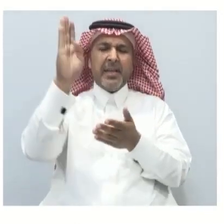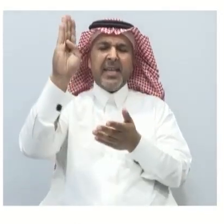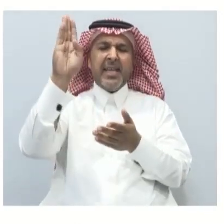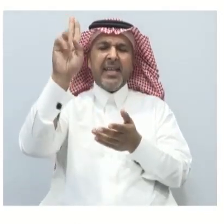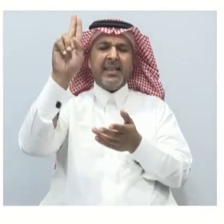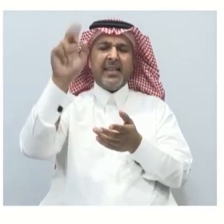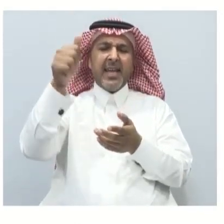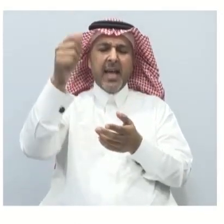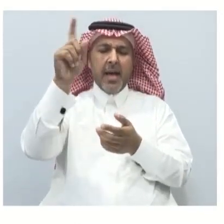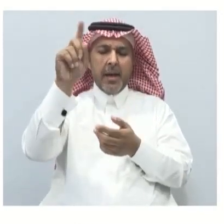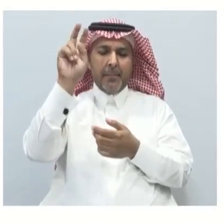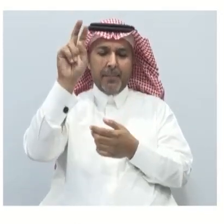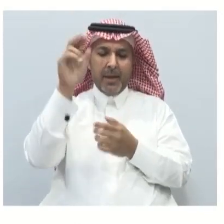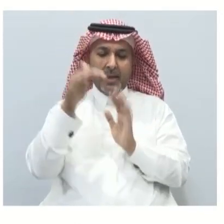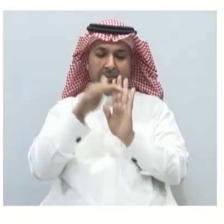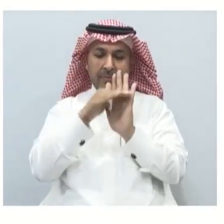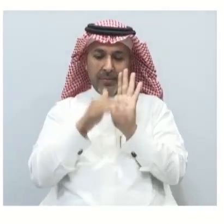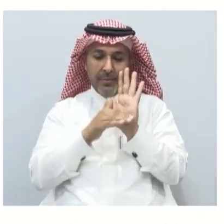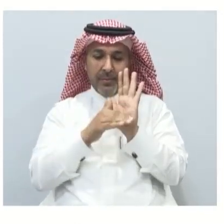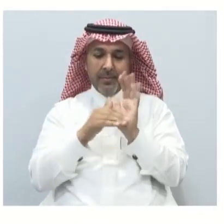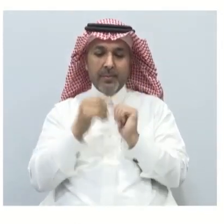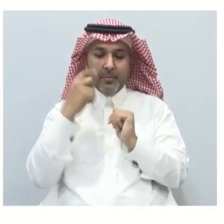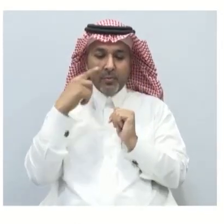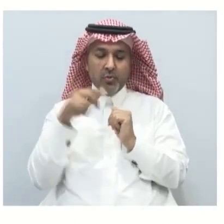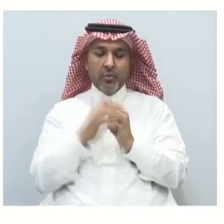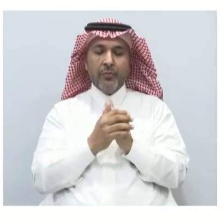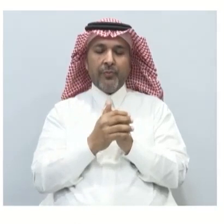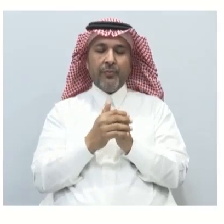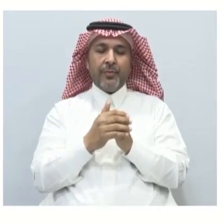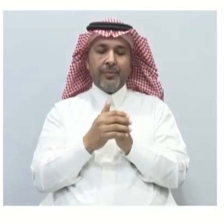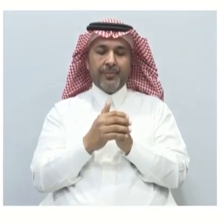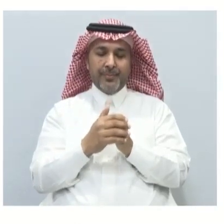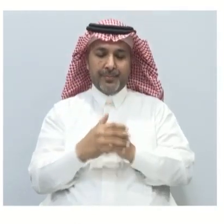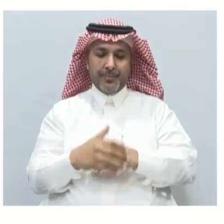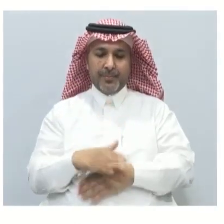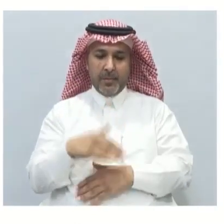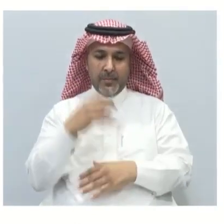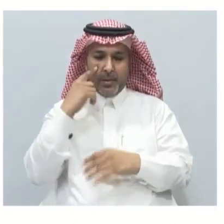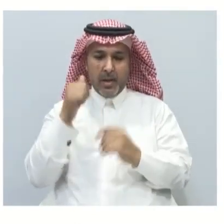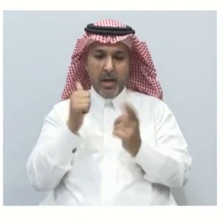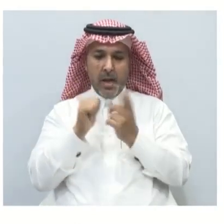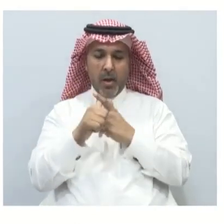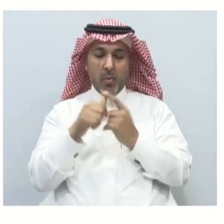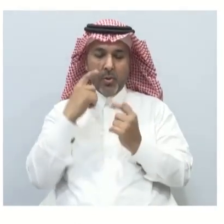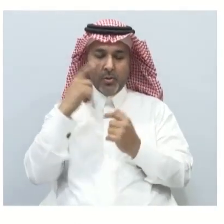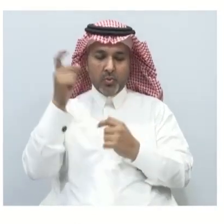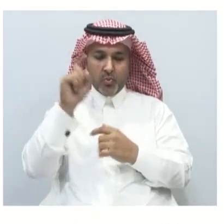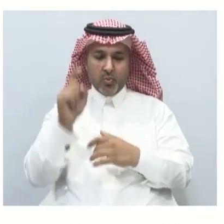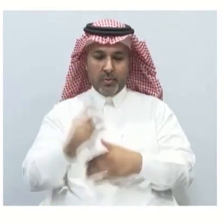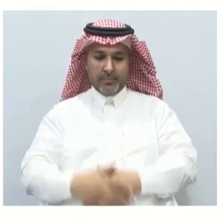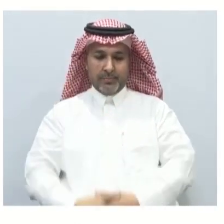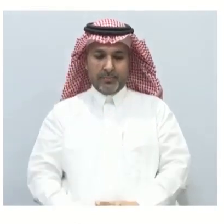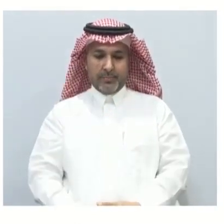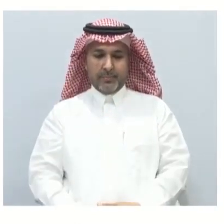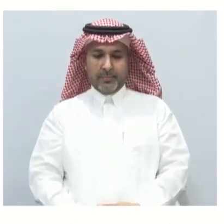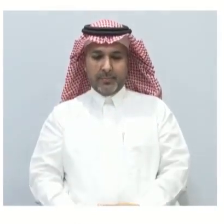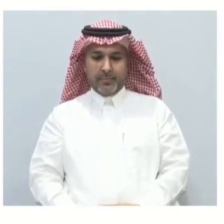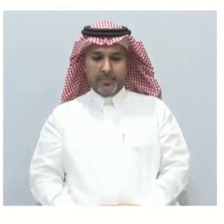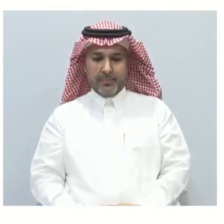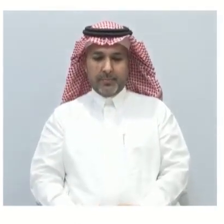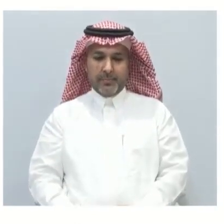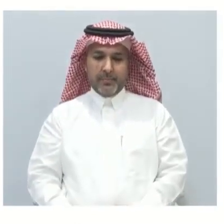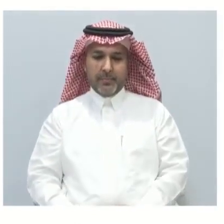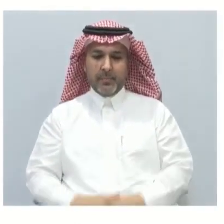ثم بعد ذلك سنتكلم عن حل المتباينات الاسيه نبدا على بر بركه الله بقراءه فقره لماذا